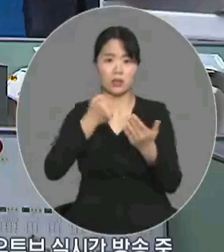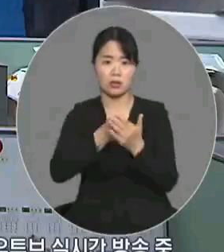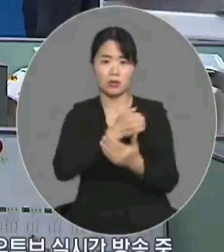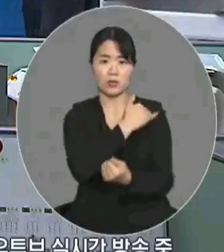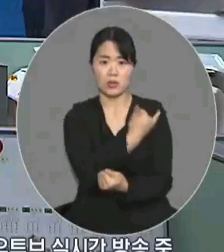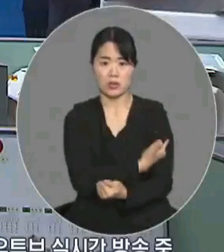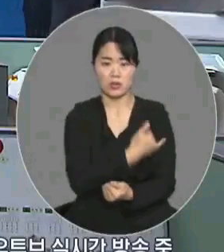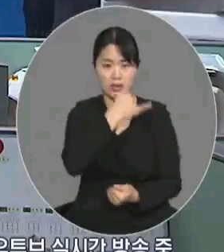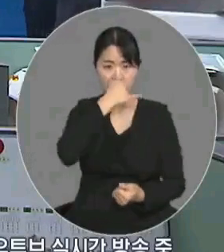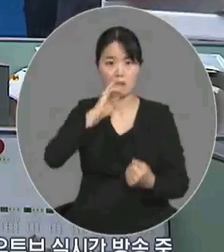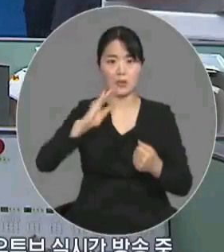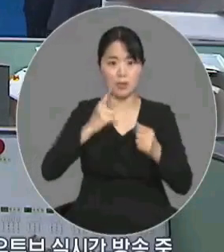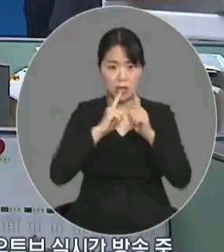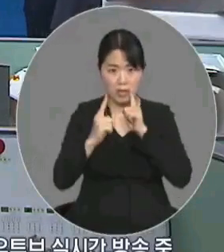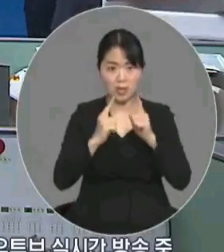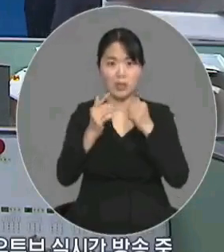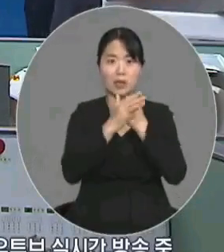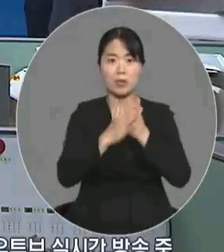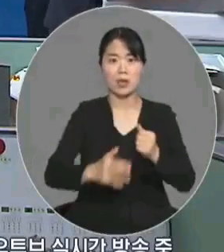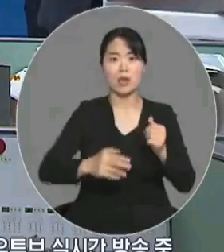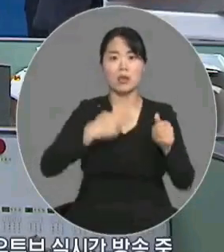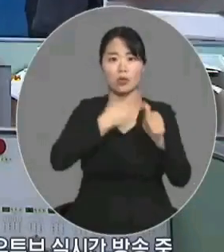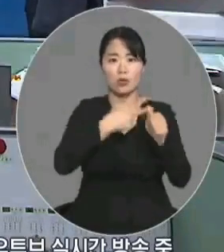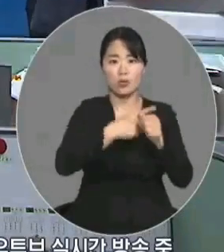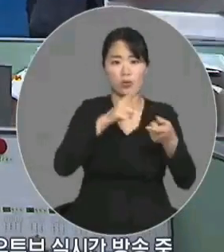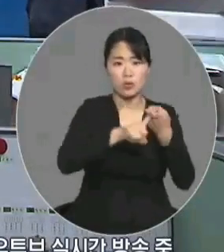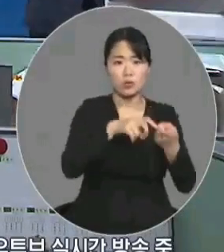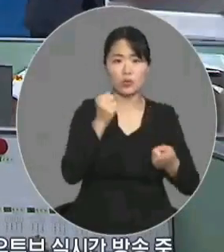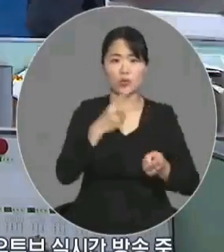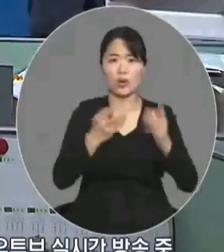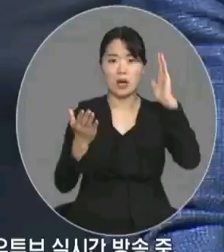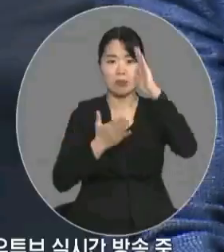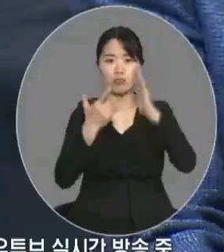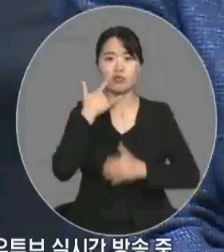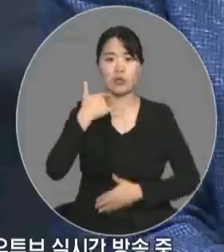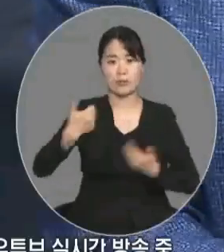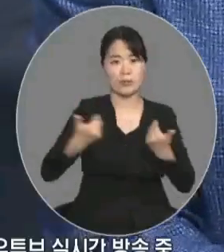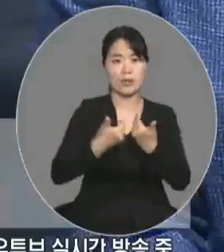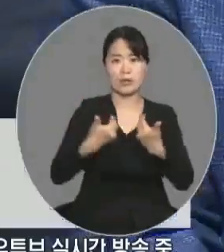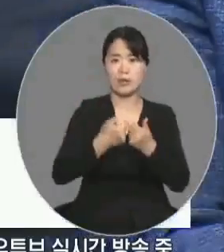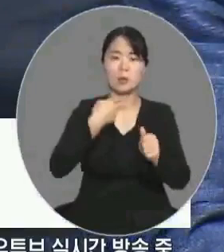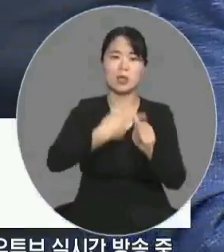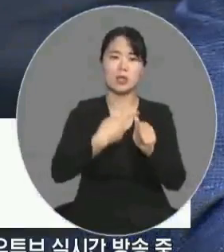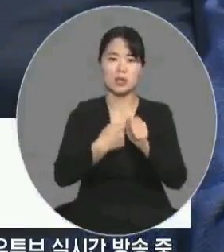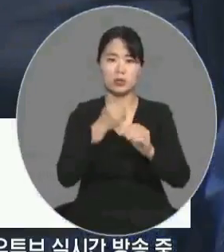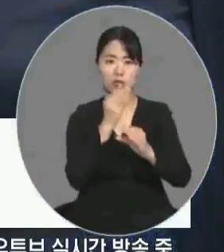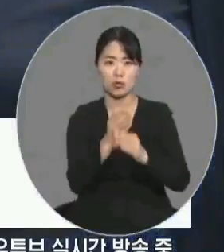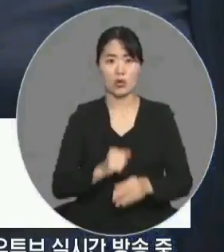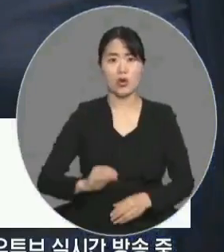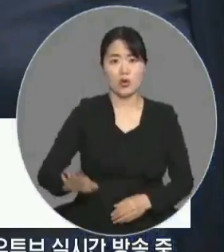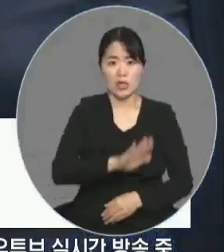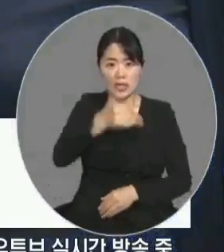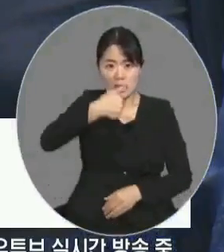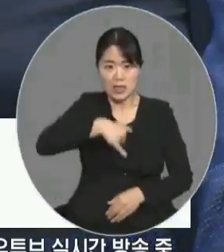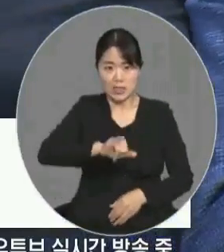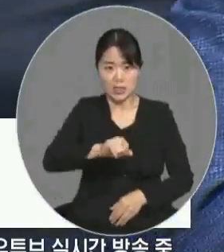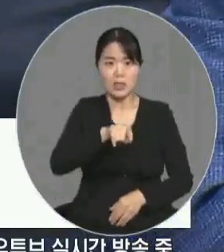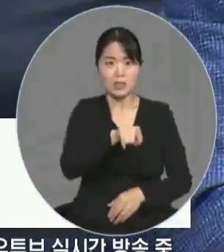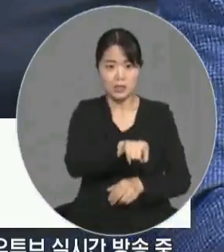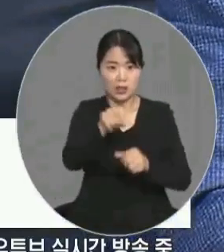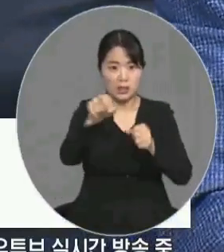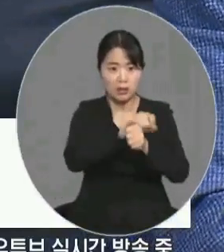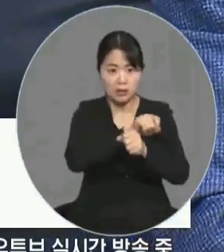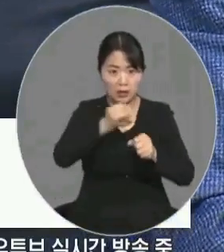알려져 교총과 학부모 단체 등에서 비판이 잇따르고 있습니다. 우리 자녀들을 특정 세력이 자기들의